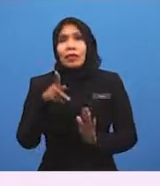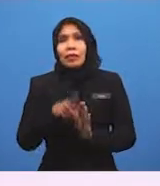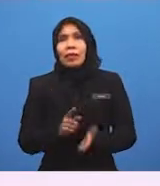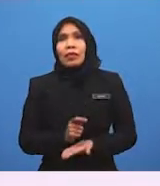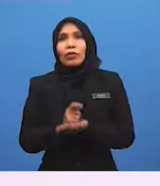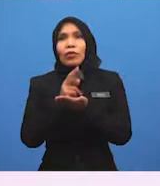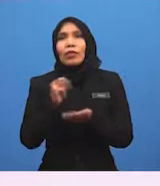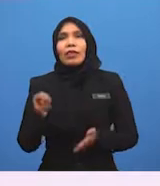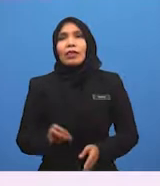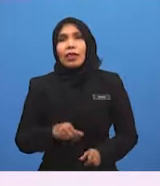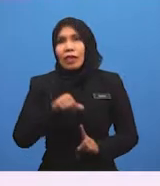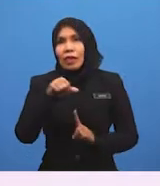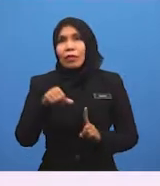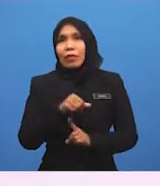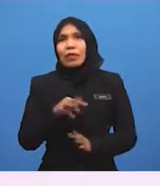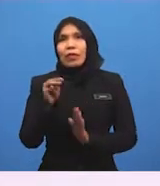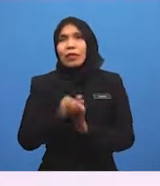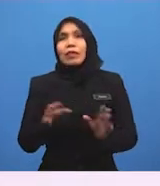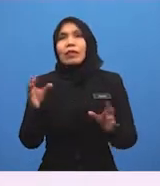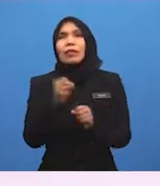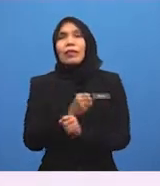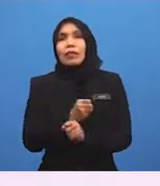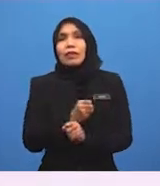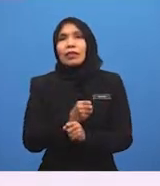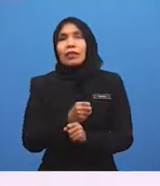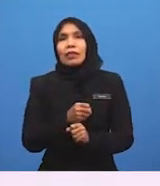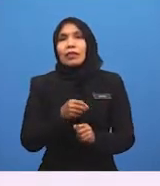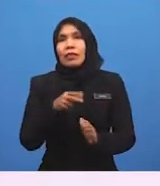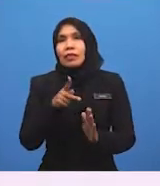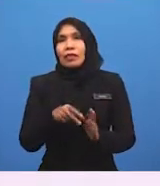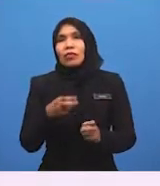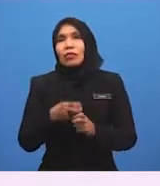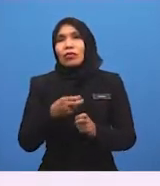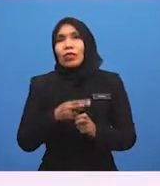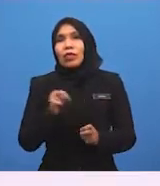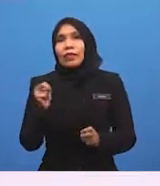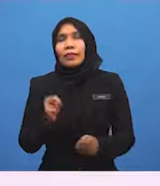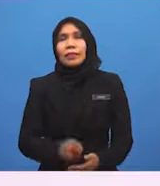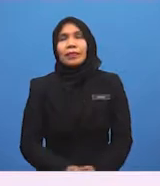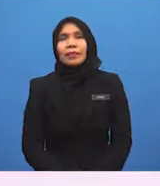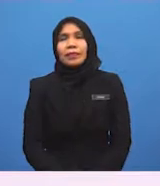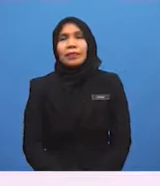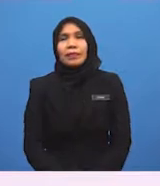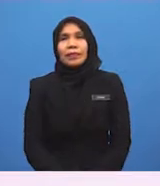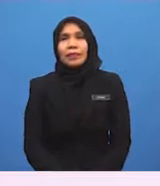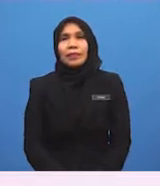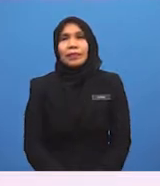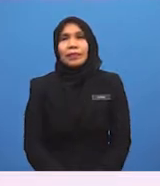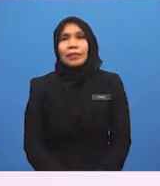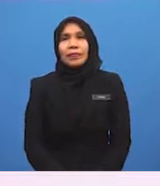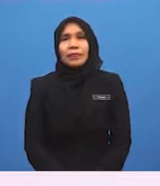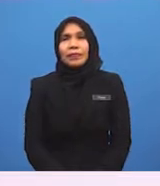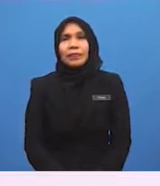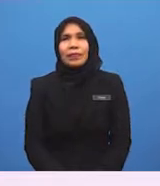kesusahan. Wan, tolong tunjukkan gambar-gambar ini. Jiran-jiran di Taman Setia Damai